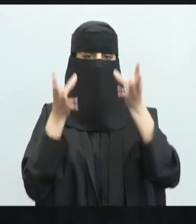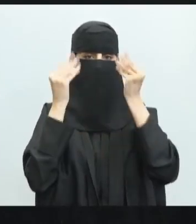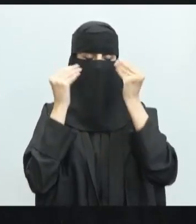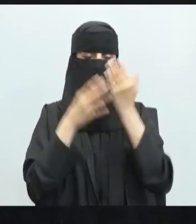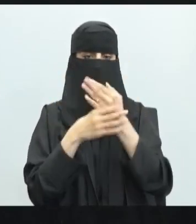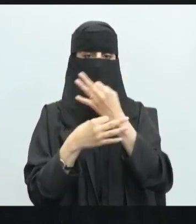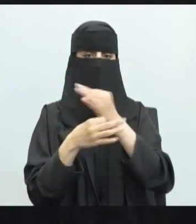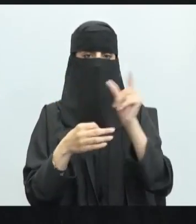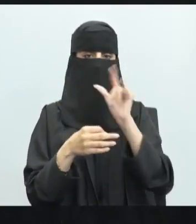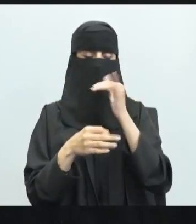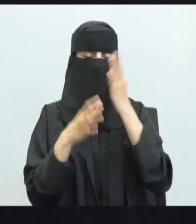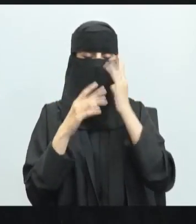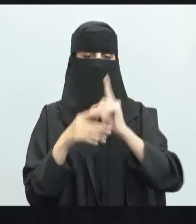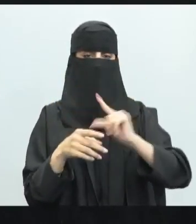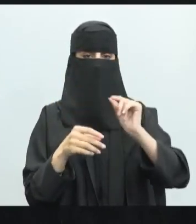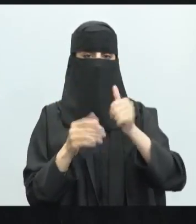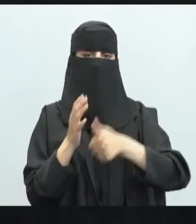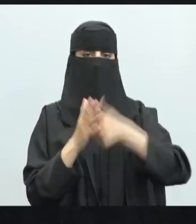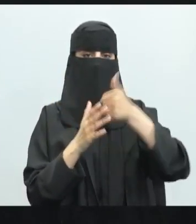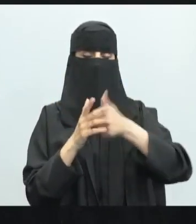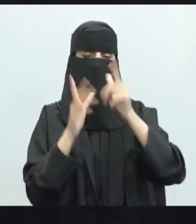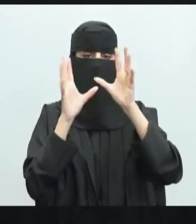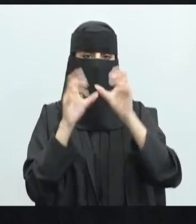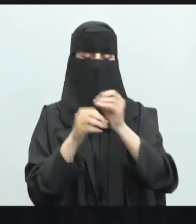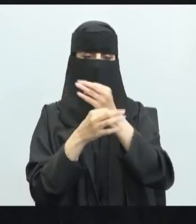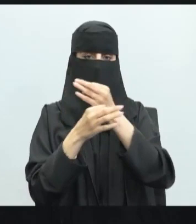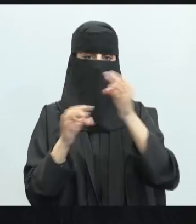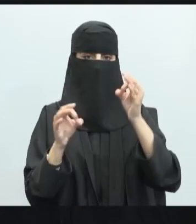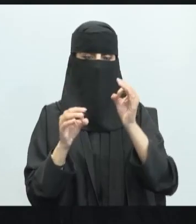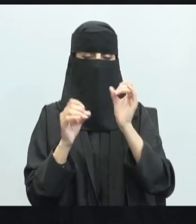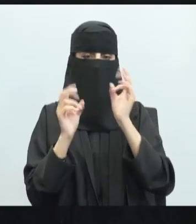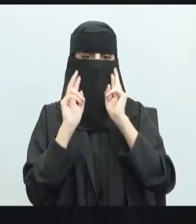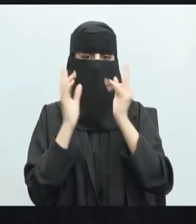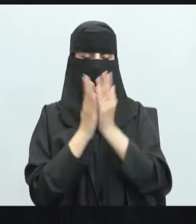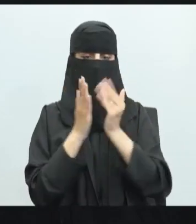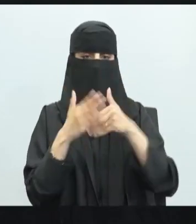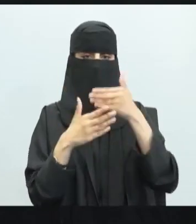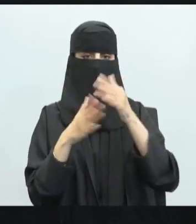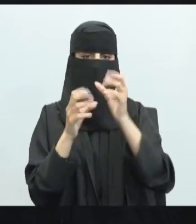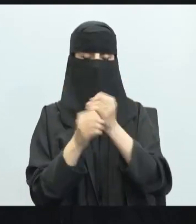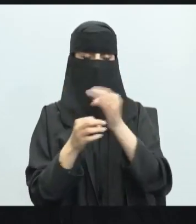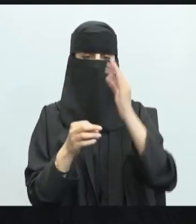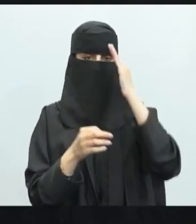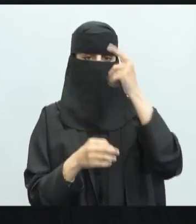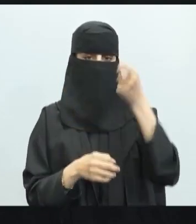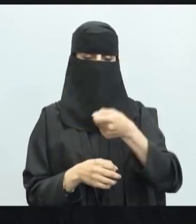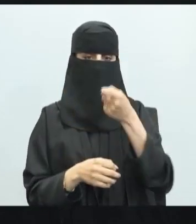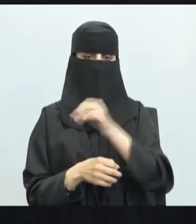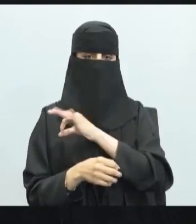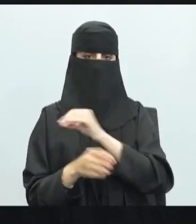تجعلكم تتقنون وتتفوقوا. أسأل الله سبحانه وتعالى لكم التوفيق والسداد،